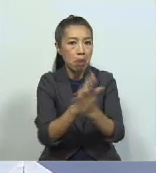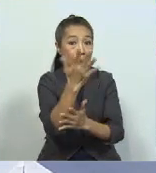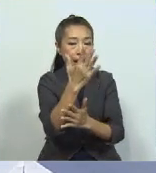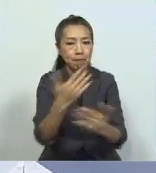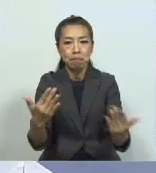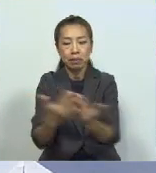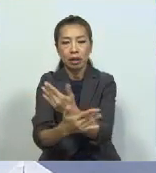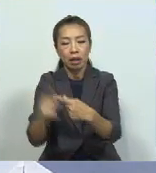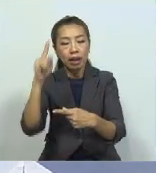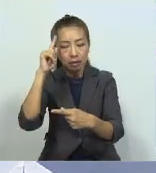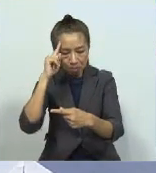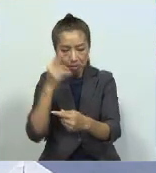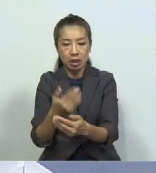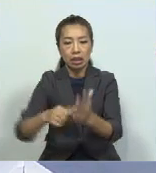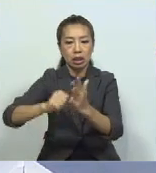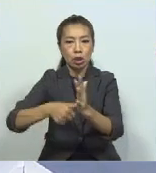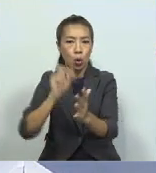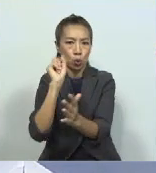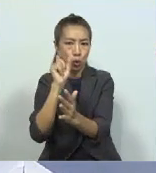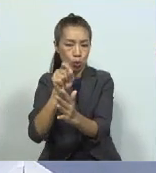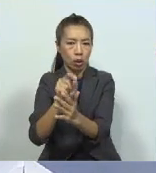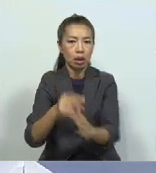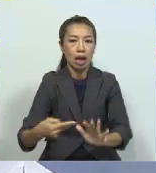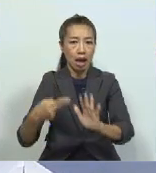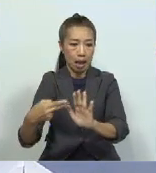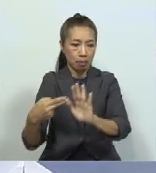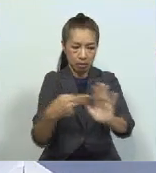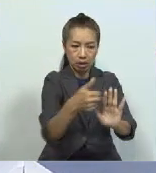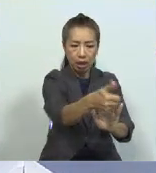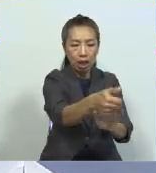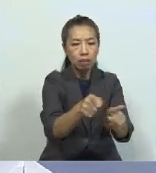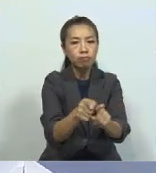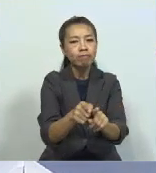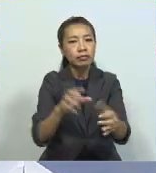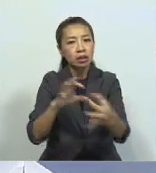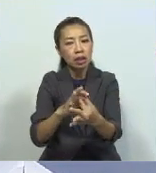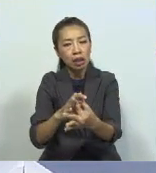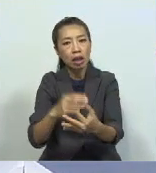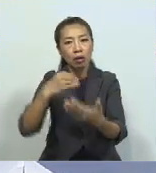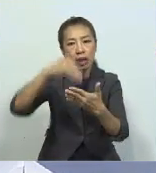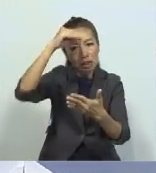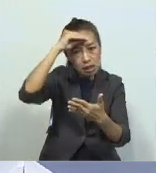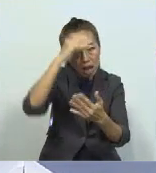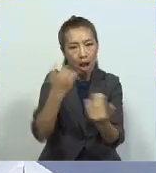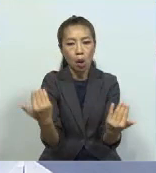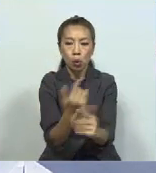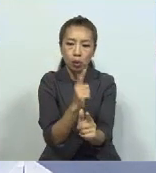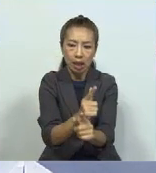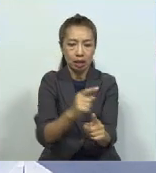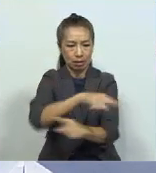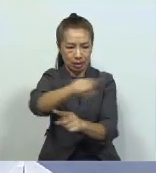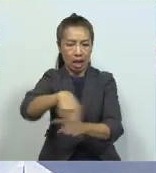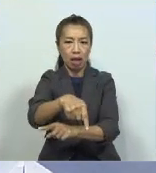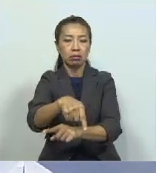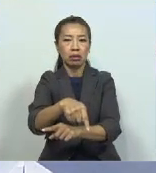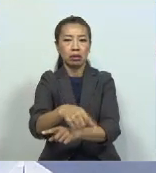ชื่อฉุกเฉินให้รายละ 50,000 บาทเพื่อไปใช้จ่ายในเรื่องของการศึกษาค่าเลี้ยงดูบุตรต่างๆนะคะอันนี้เนี่ย